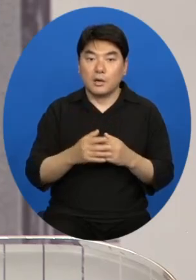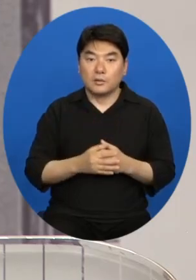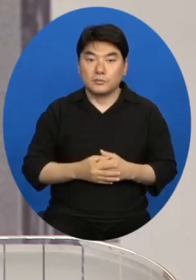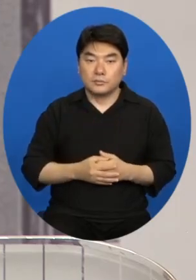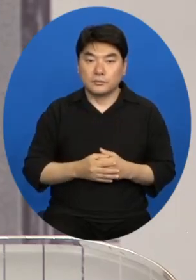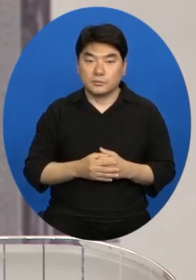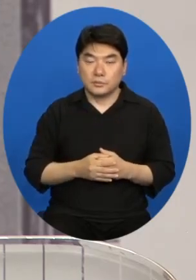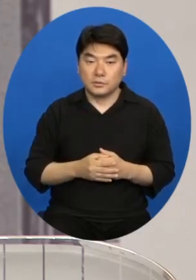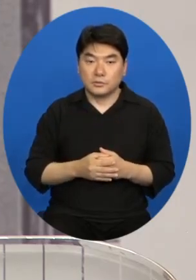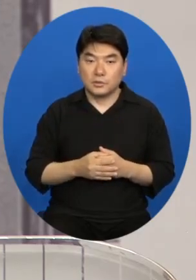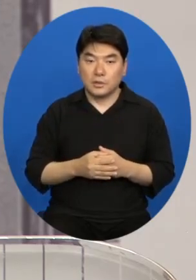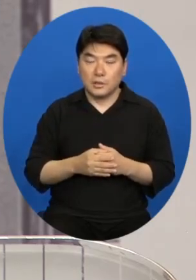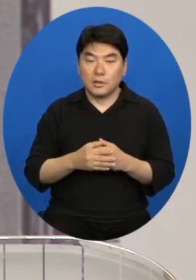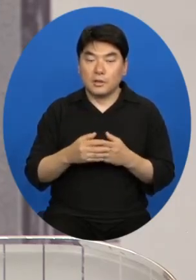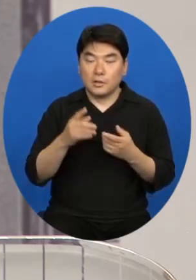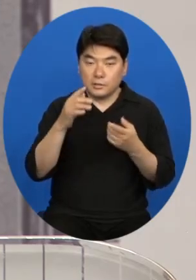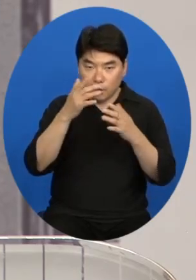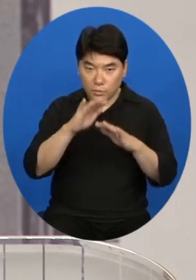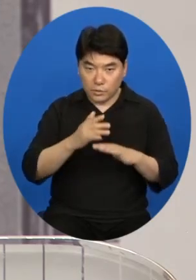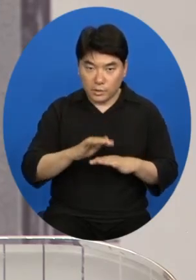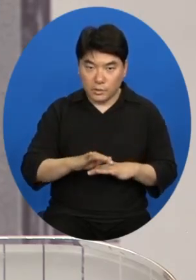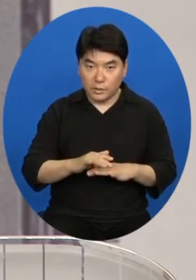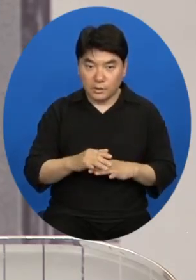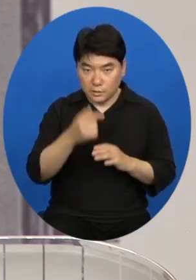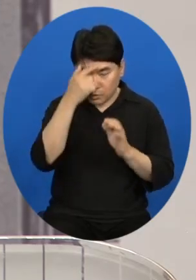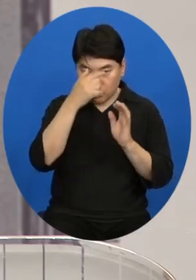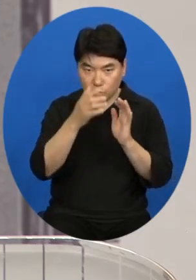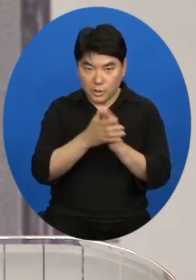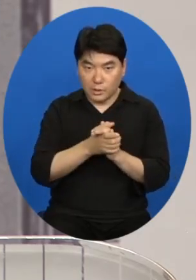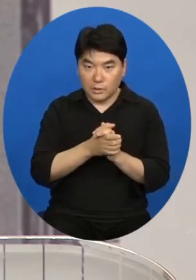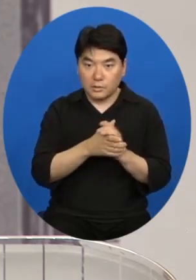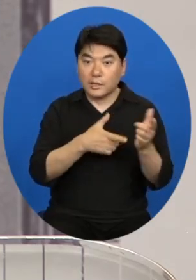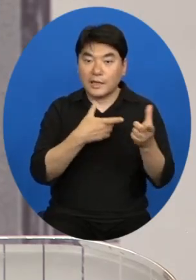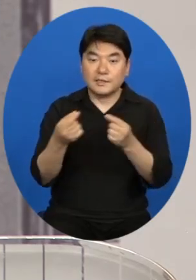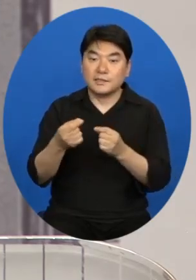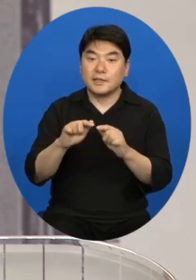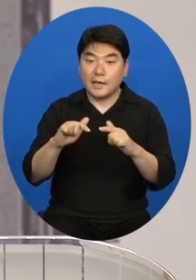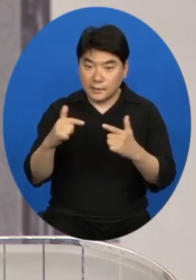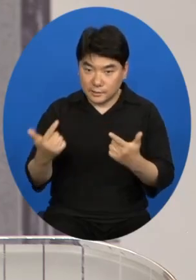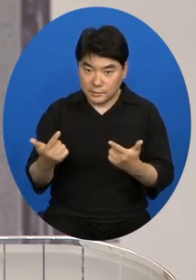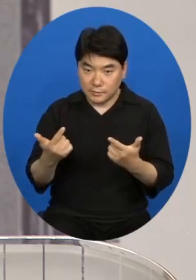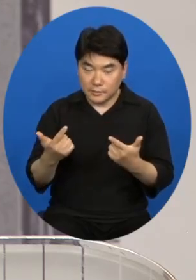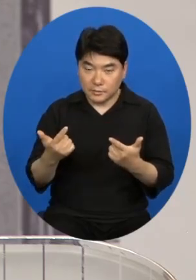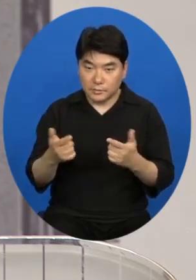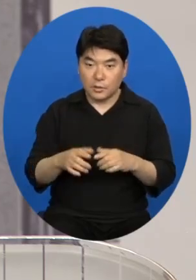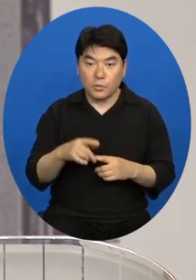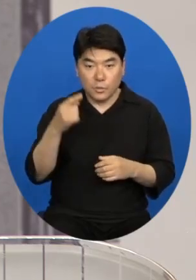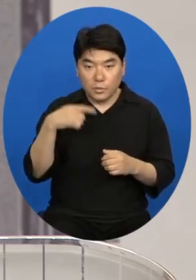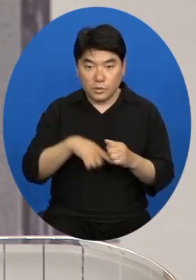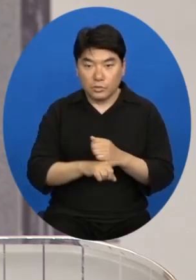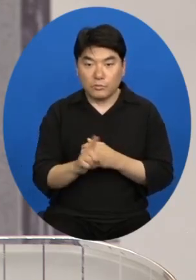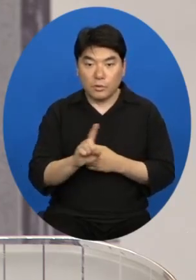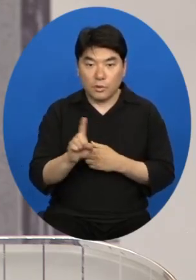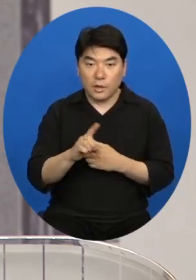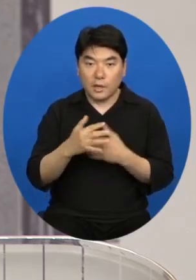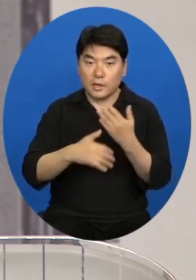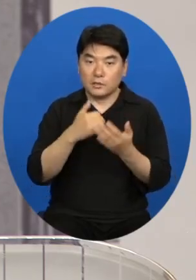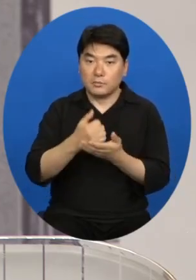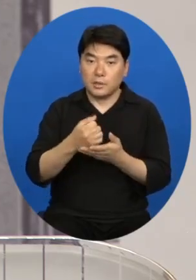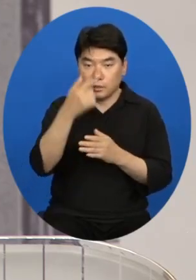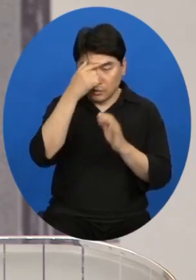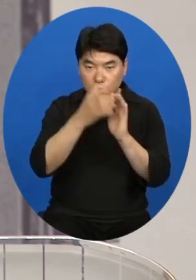다니엘이 생각했던 기도의 응답이라고 하는 뜻은 아닙니다. 왜냐하면 하나님의 기도